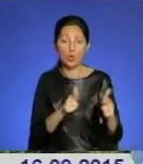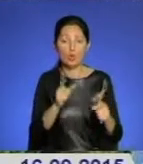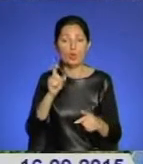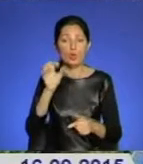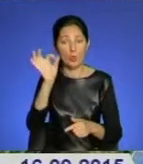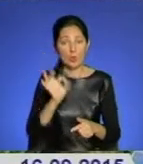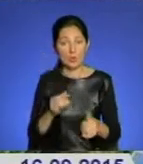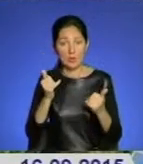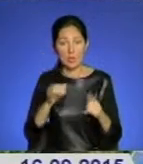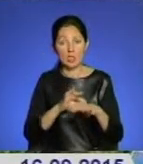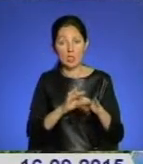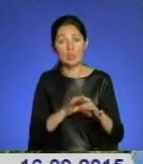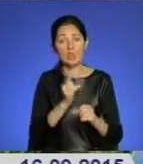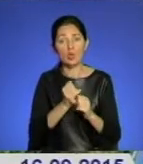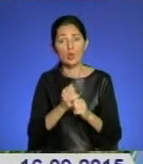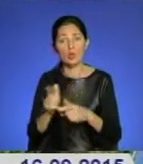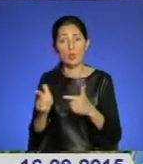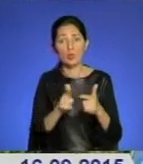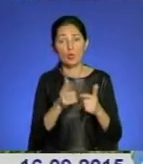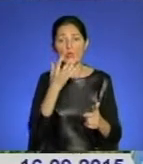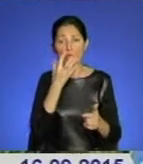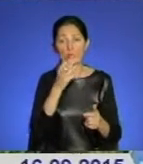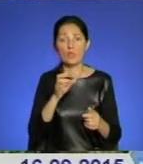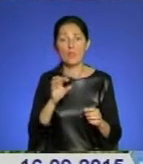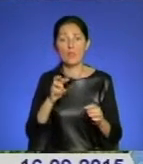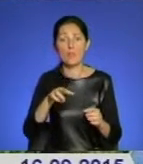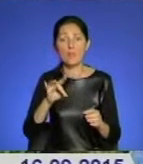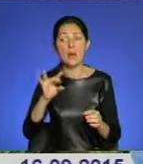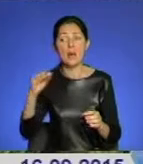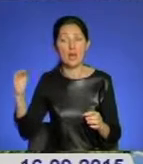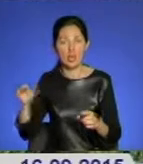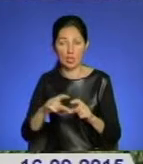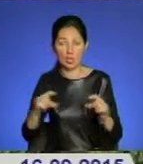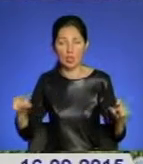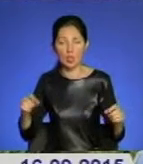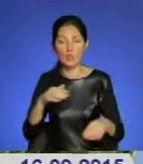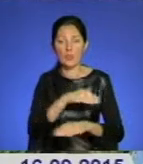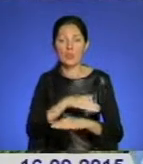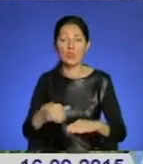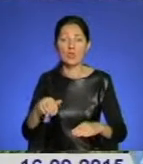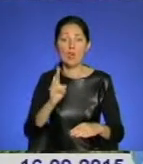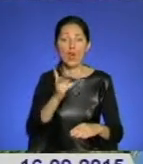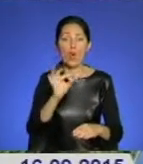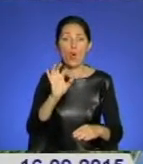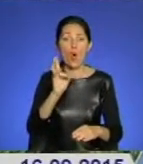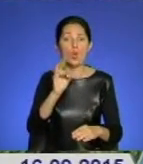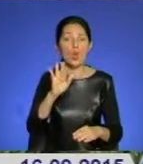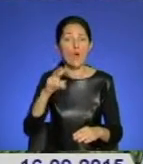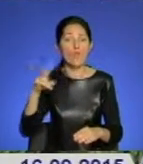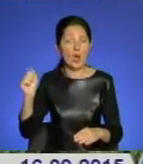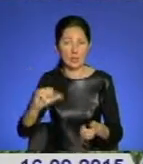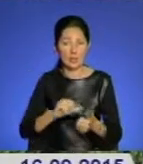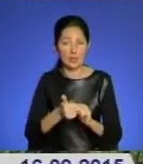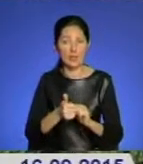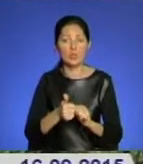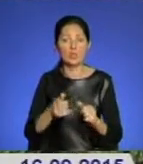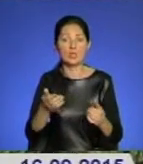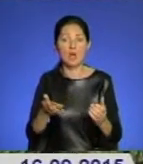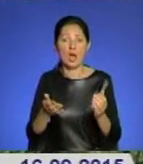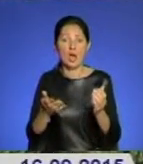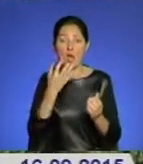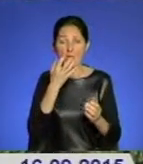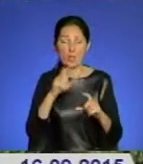роботи по підготовці теплових мереж. По вулиці Коновальця проводиться розкопка, де замінюється теплова мережа на попередньо ізольовані,